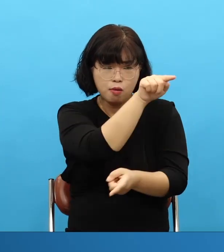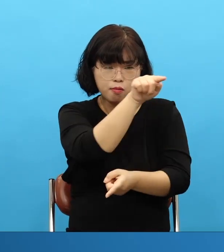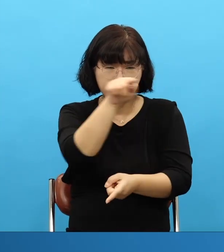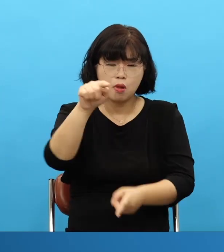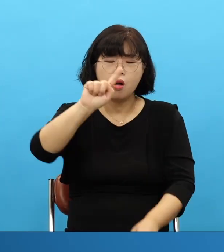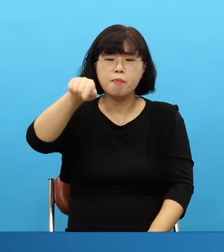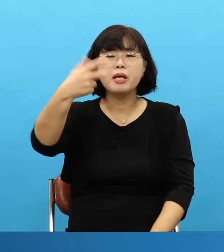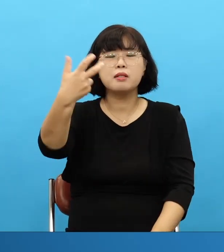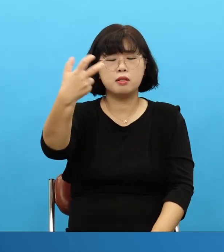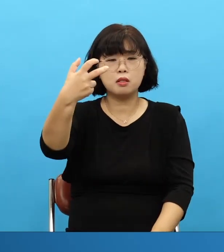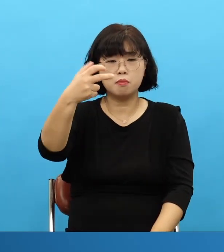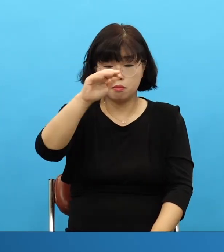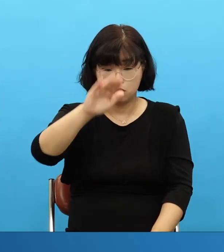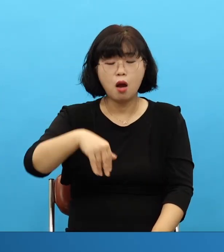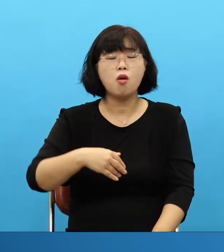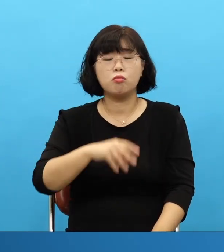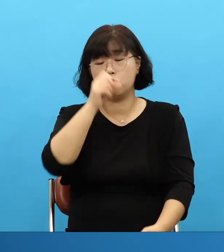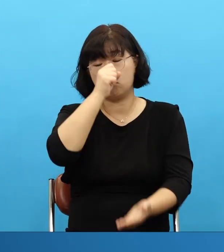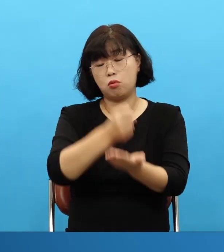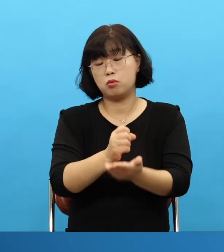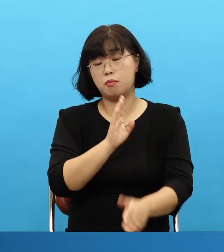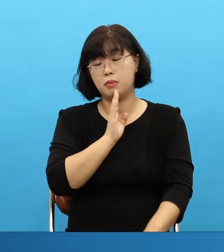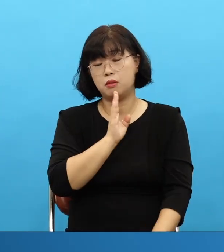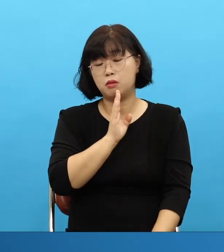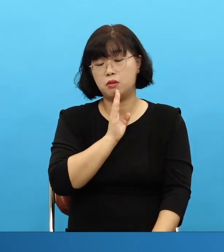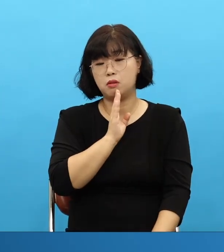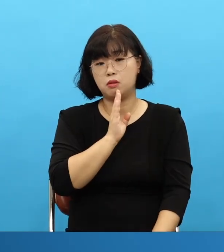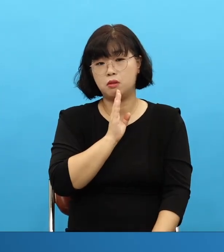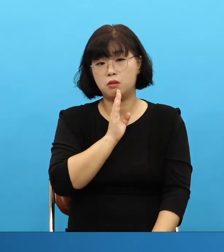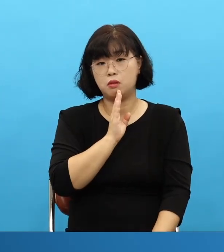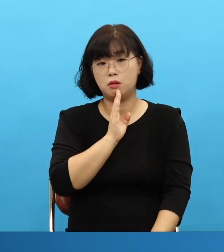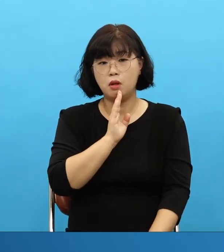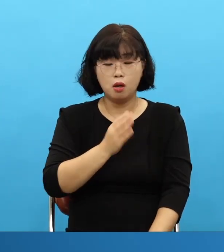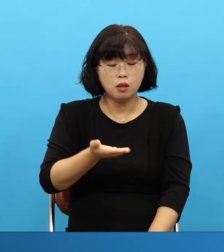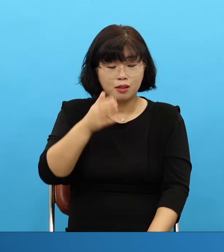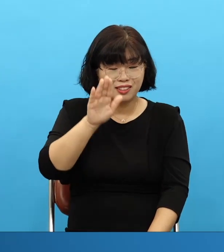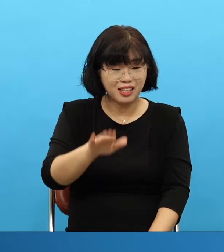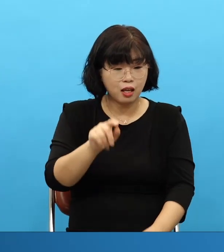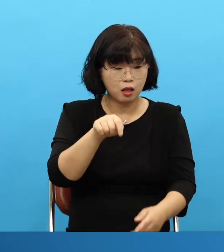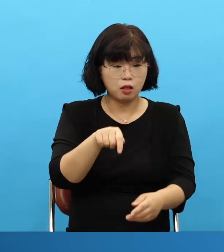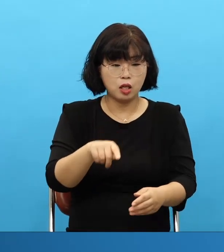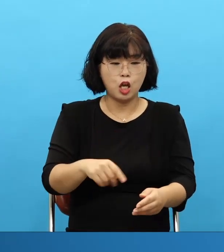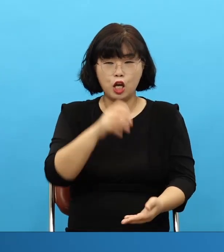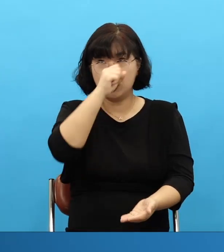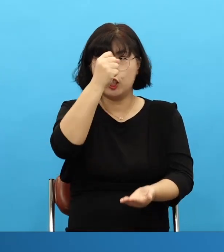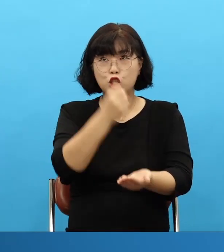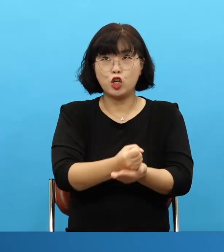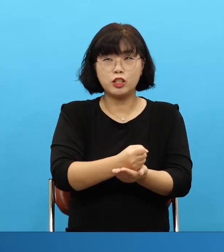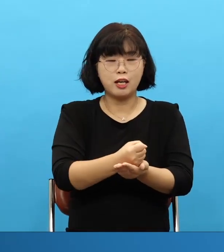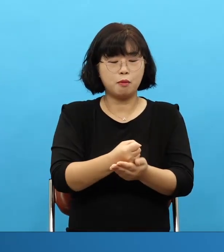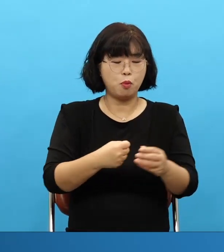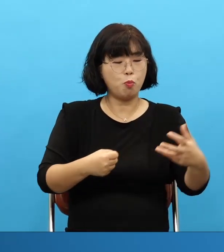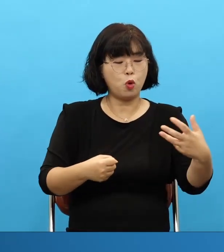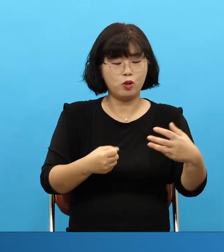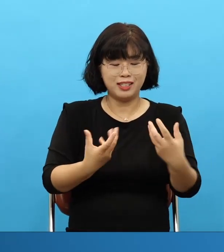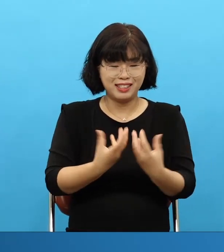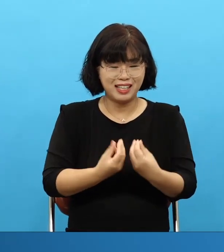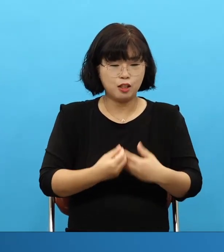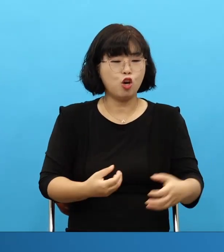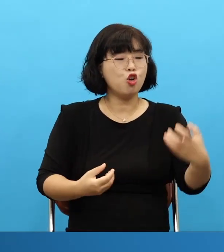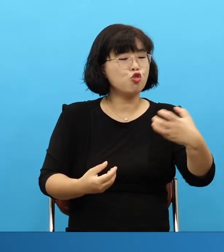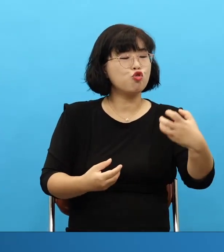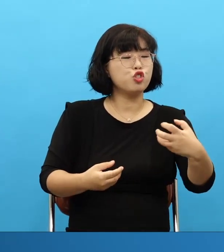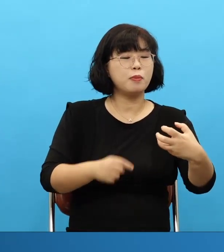pressure range, they're all people who are working in the pharmaceutical companies. 90에서 130 이게 기준이야. 그건 독일에서